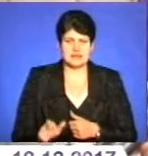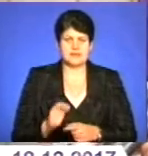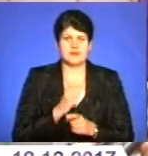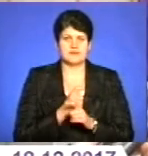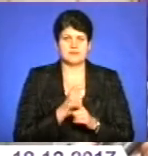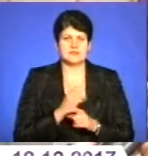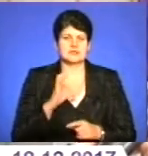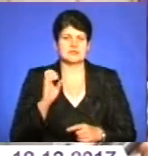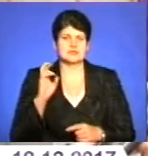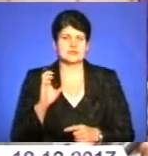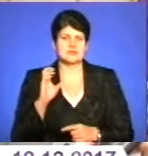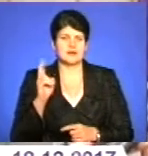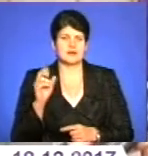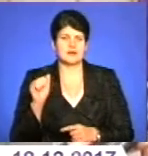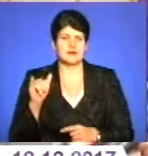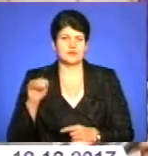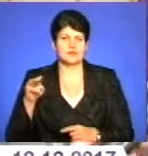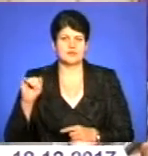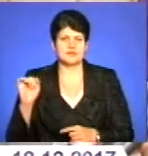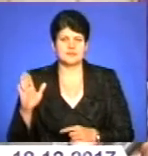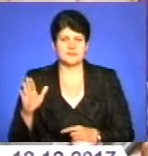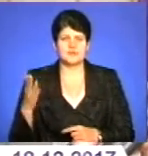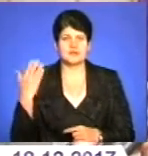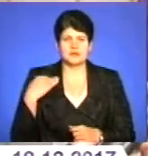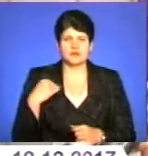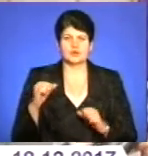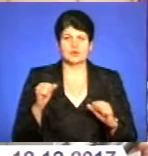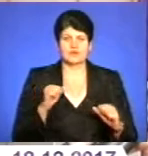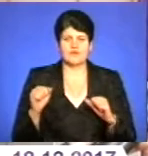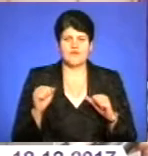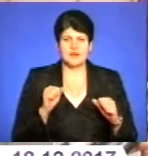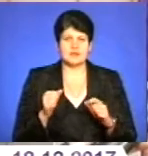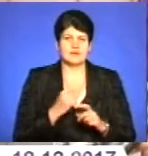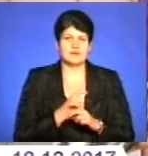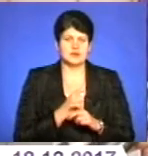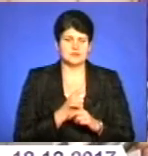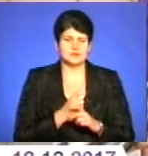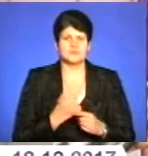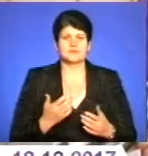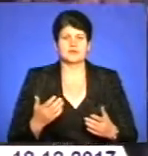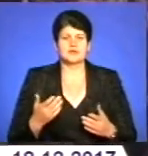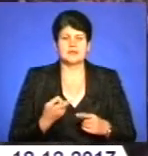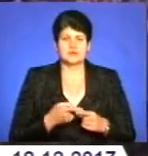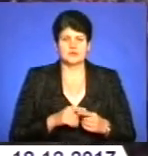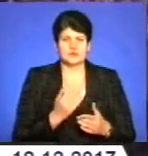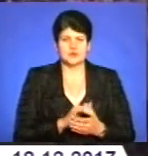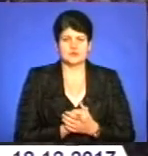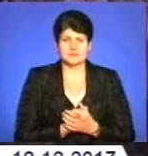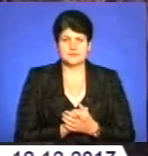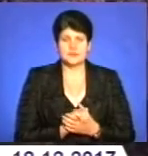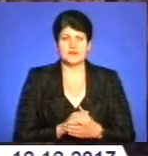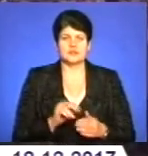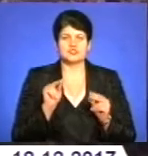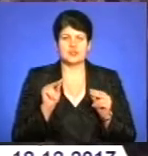це представник родини Габсбургів, які колись правили Австрію, от він почесний президент їхньої скаутської асоціації. Честь